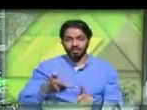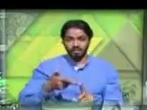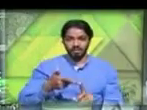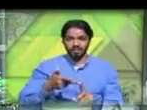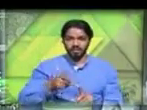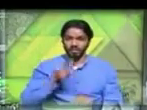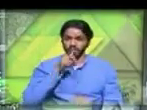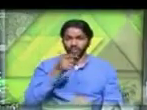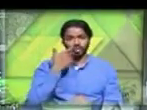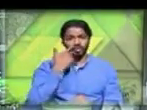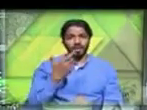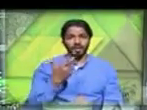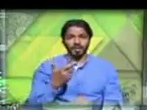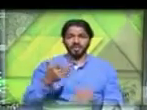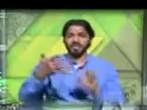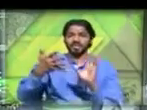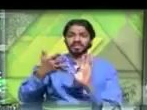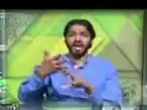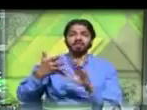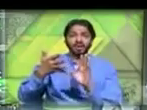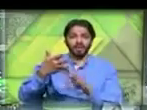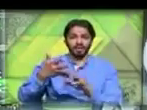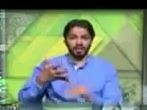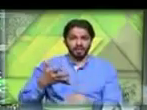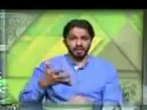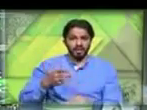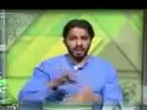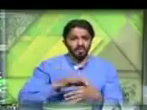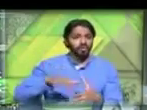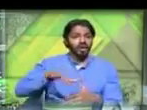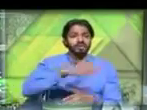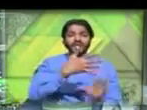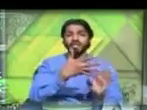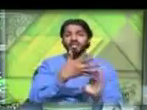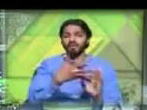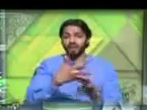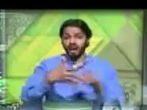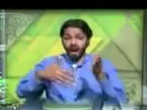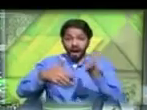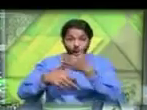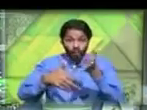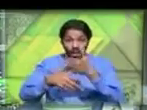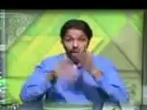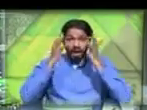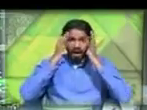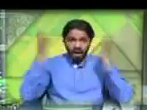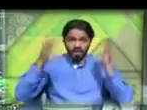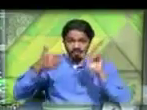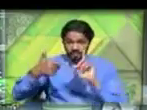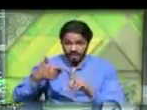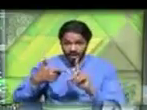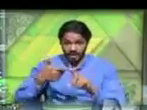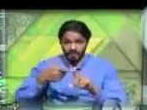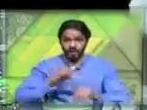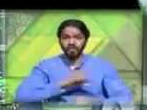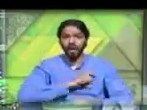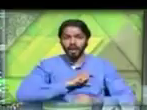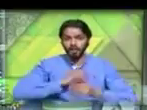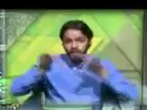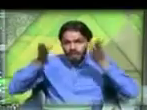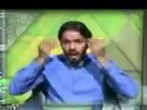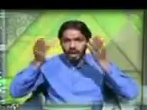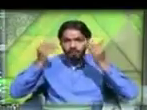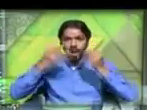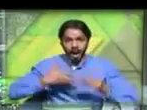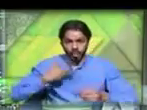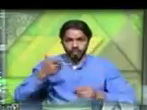انا اربأ بك واربأ بك ان تتبع كل ناعق. النبي عليه الصلاة والسلام